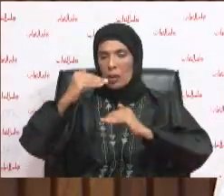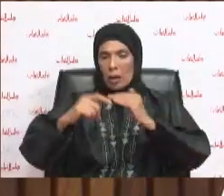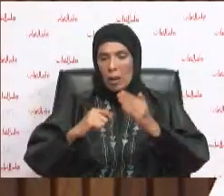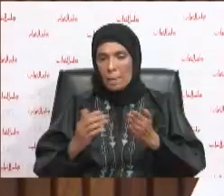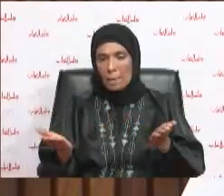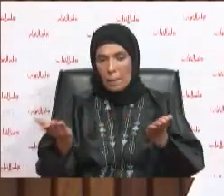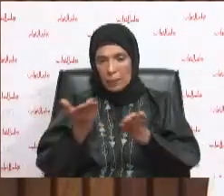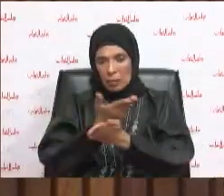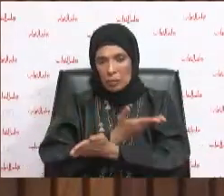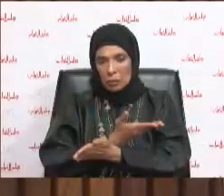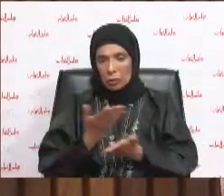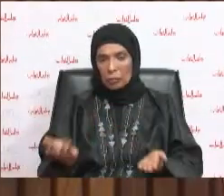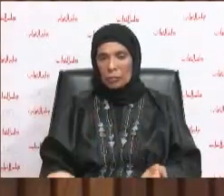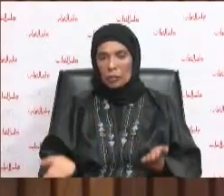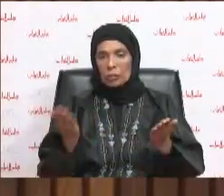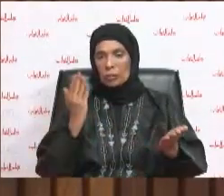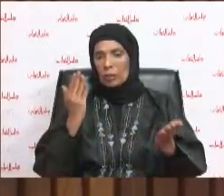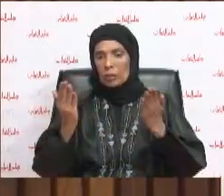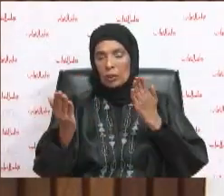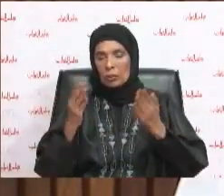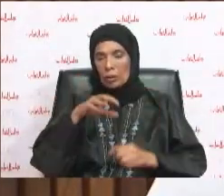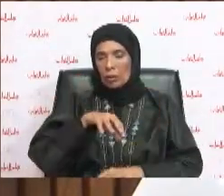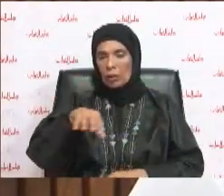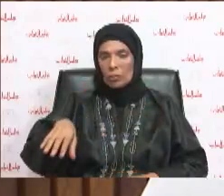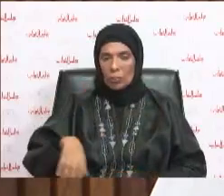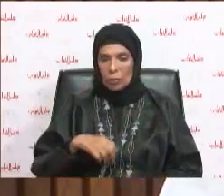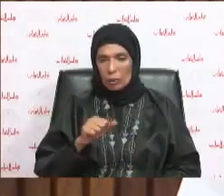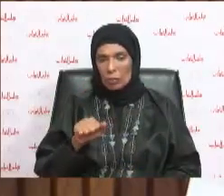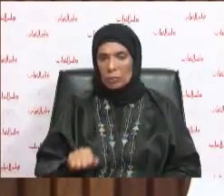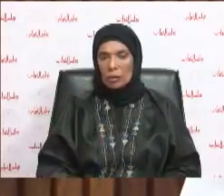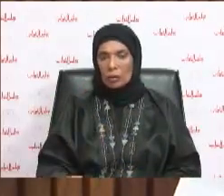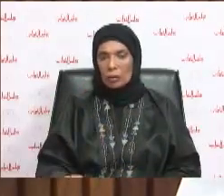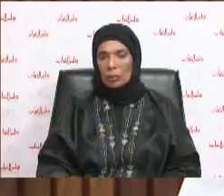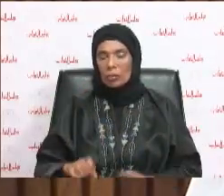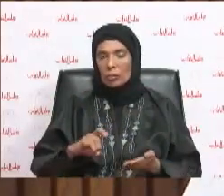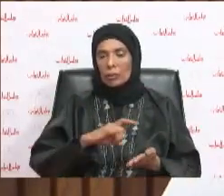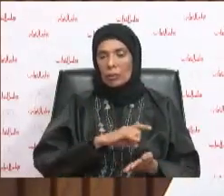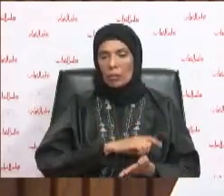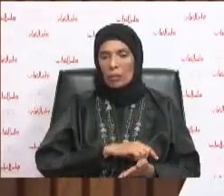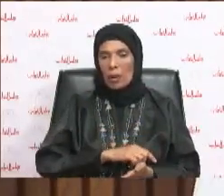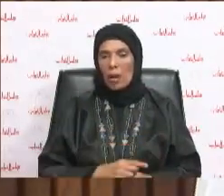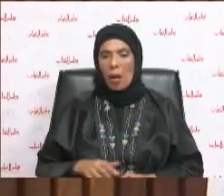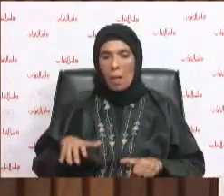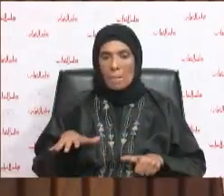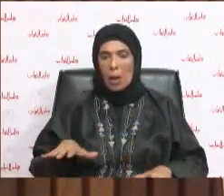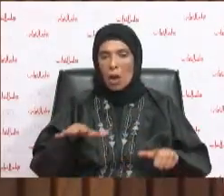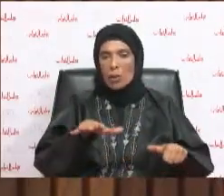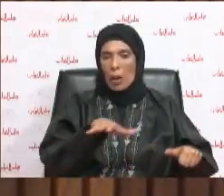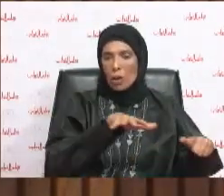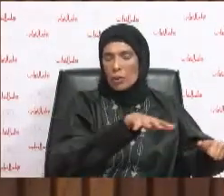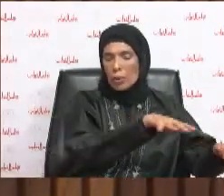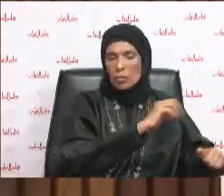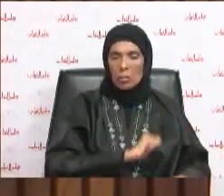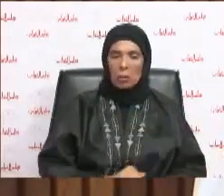ما بنوصل حق غيرنا. عيلة تقارنونا ان دولة الفلانية عندها انزل مطارها، مطارها بالملايين ينزلون فيها، واحنا مطارنا تقولون